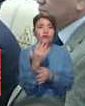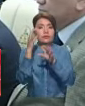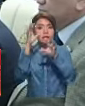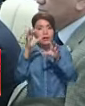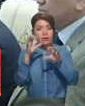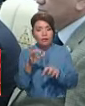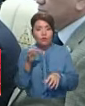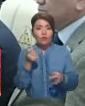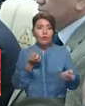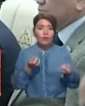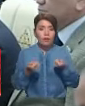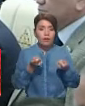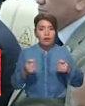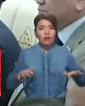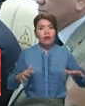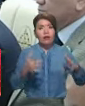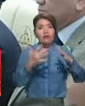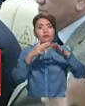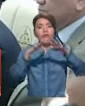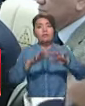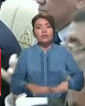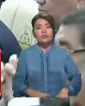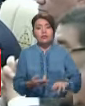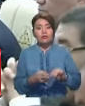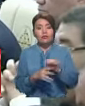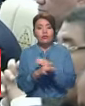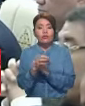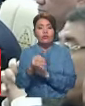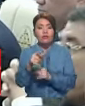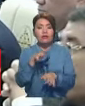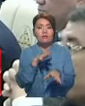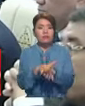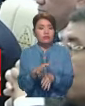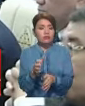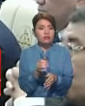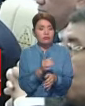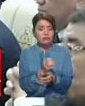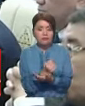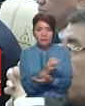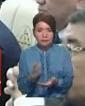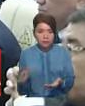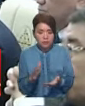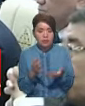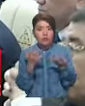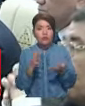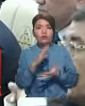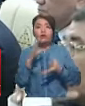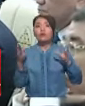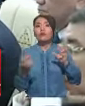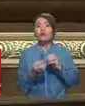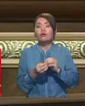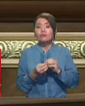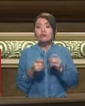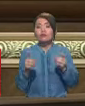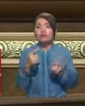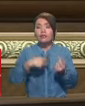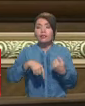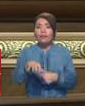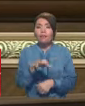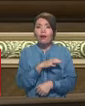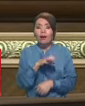по управлению горнорудным сектором. Однако оно не заработало в полной мере. Как итог, в нашей богатой